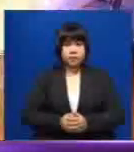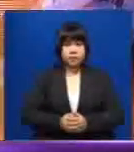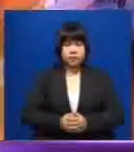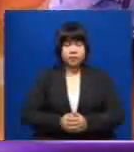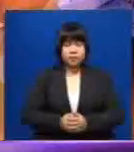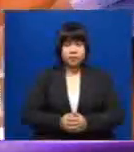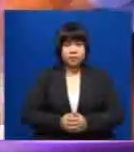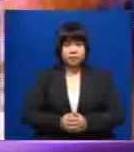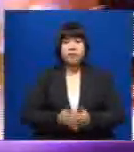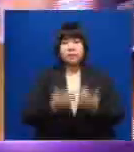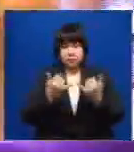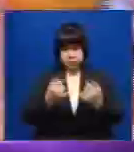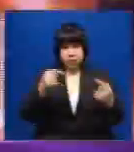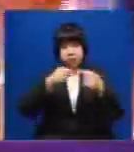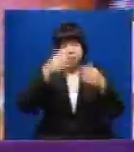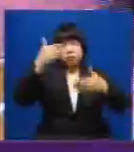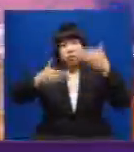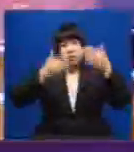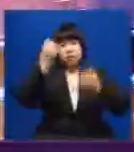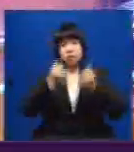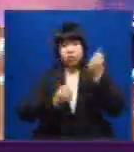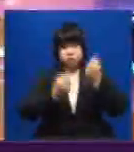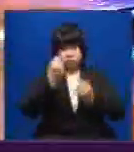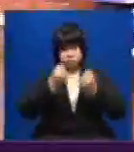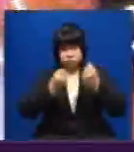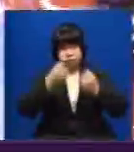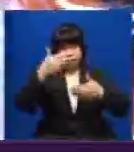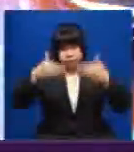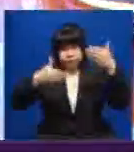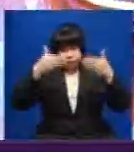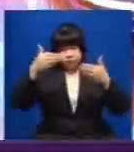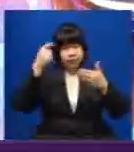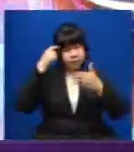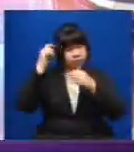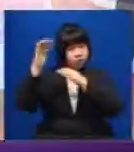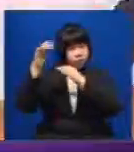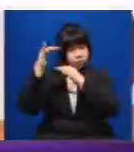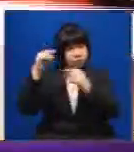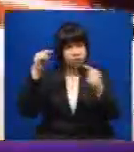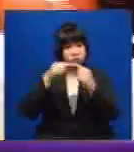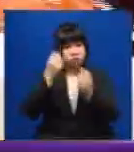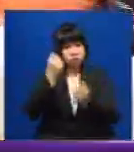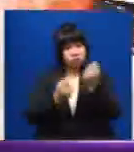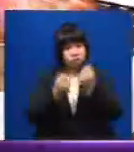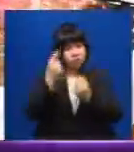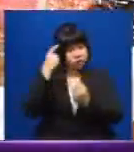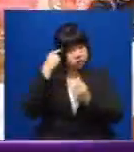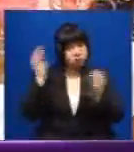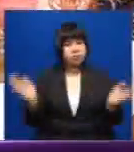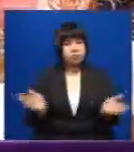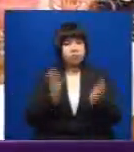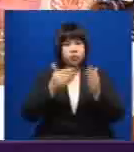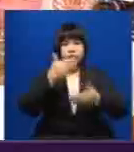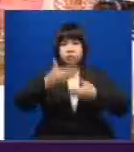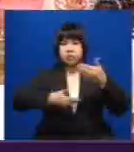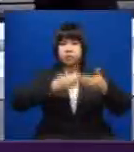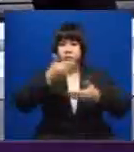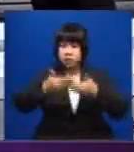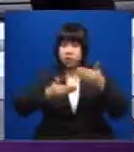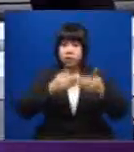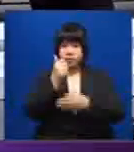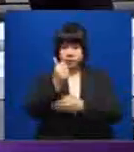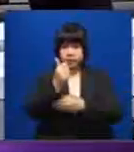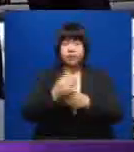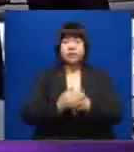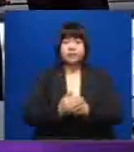อย่างไรก็ตามการจัดงานมอเตอร์โชว์ครั้งนี้ถือเป็นความหวังของภาคอุตสาหกรรมยานยนต์ที่หวังว่าจะช่วยกระตุ้นยอดขายให้กลับมาคึกคักได้อีก